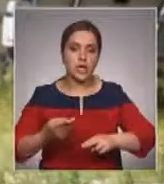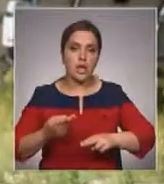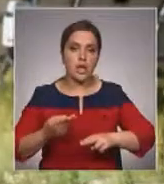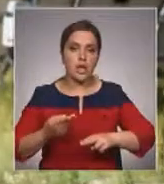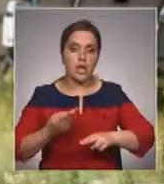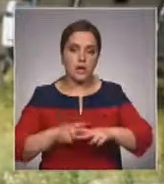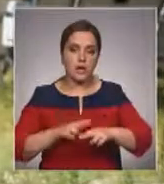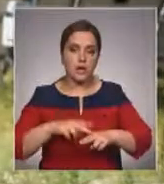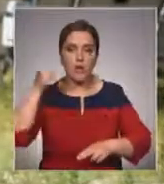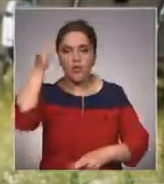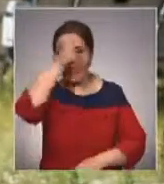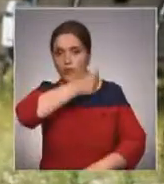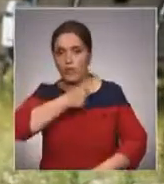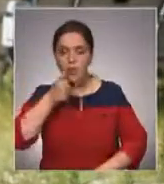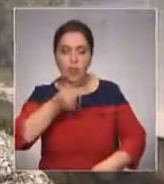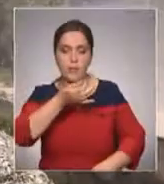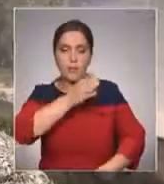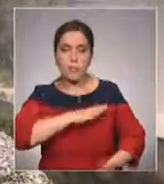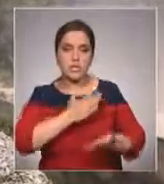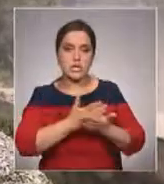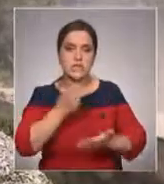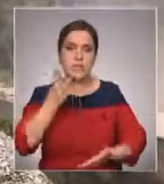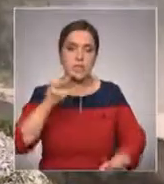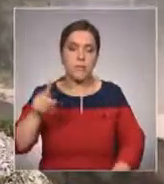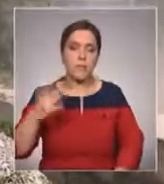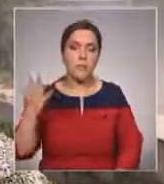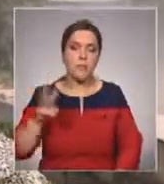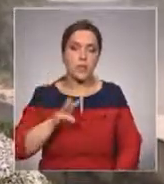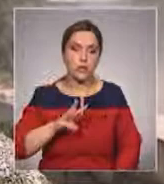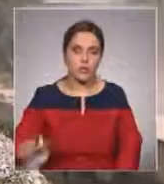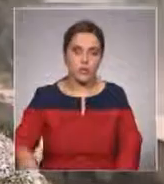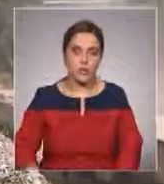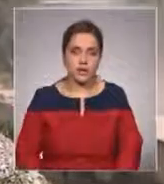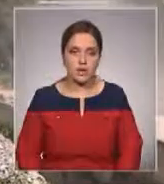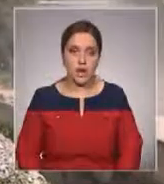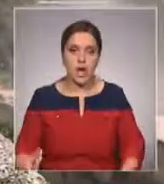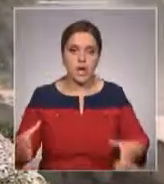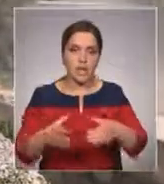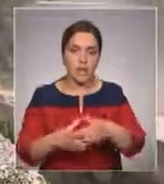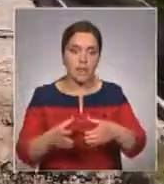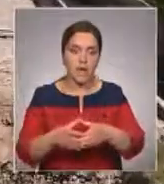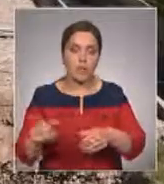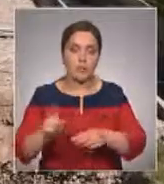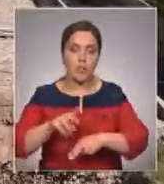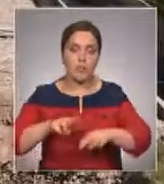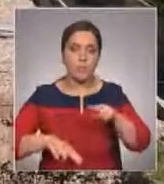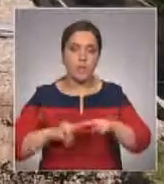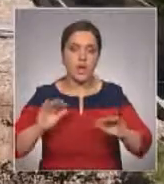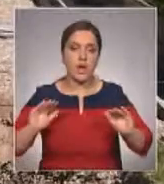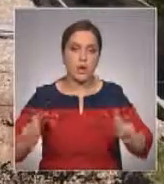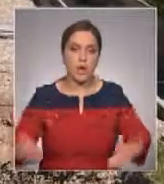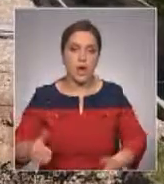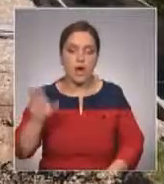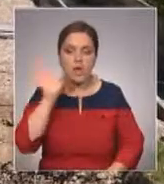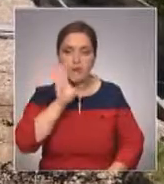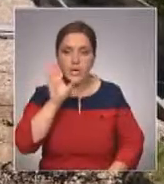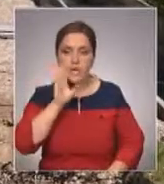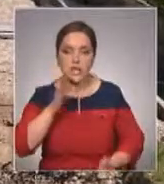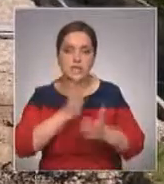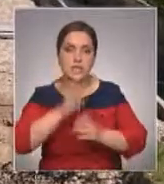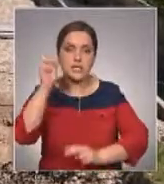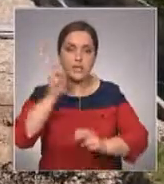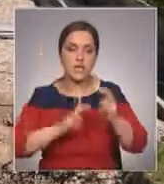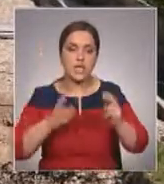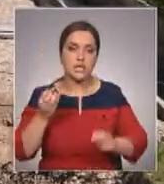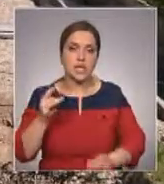год смогли создать свою прибыль на 3,5 миллиона. Эта же компания строит малую гидроэлектростанцию мощностью 2,5 мегаватта в